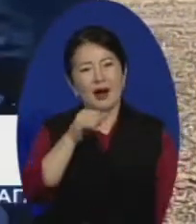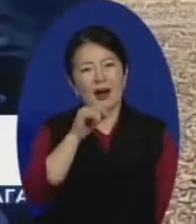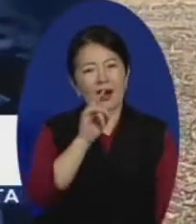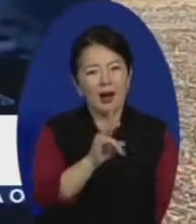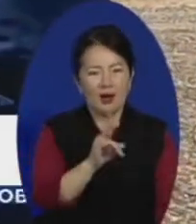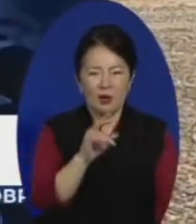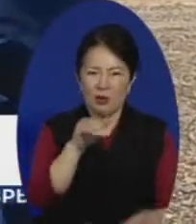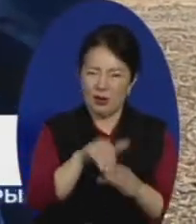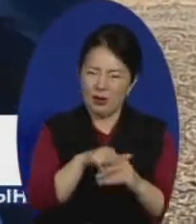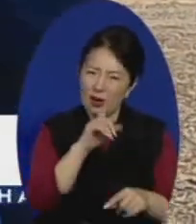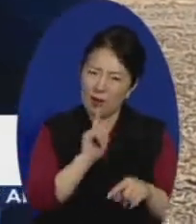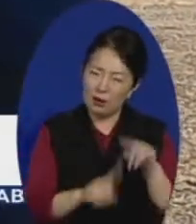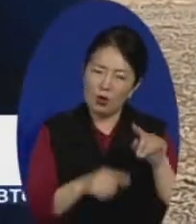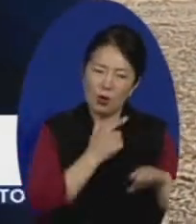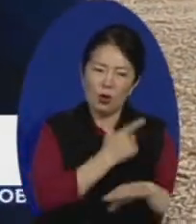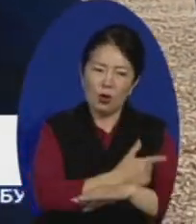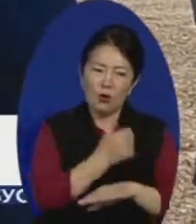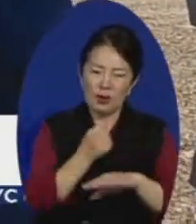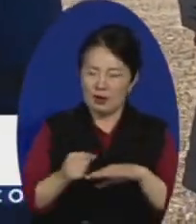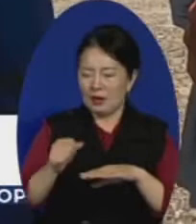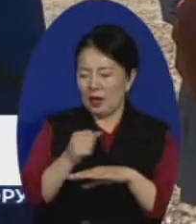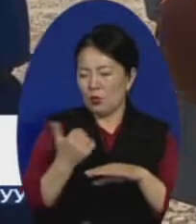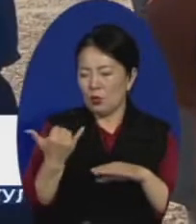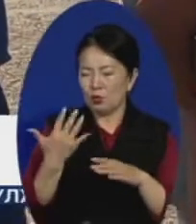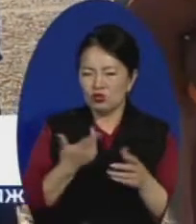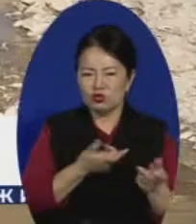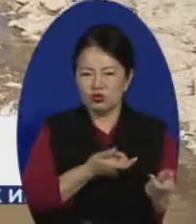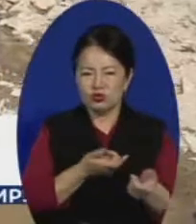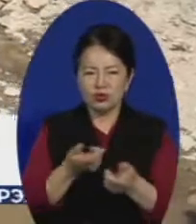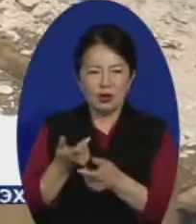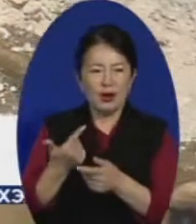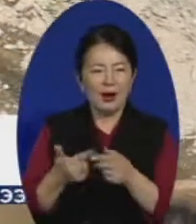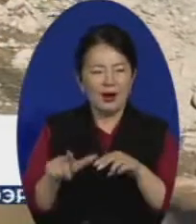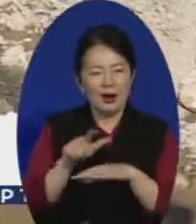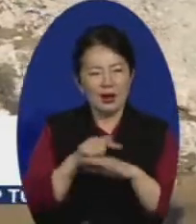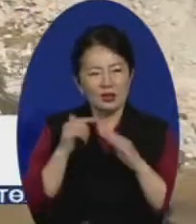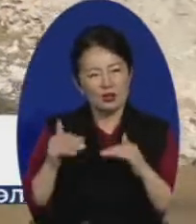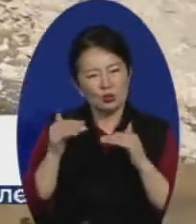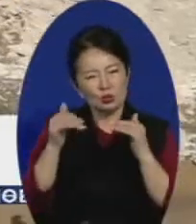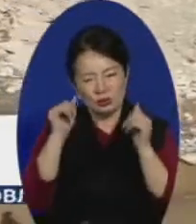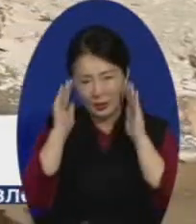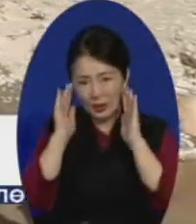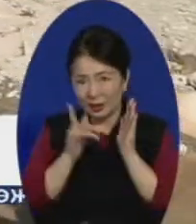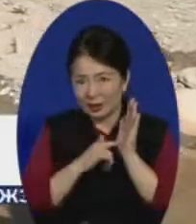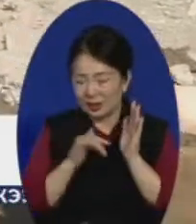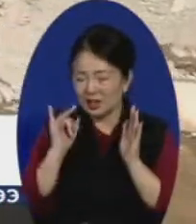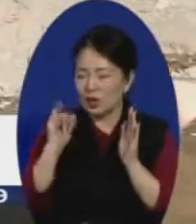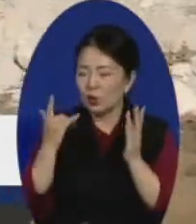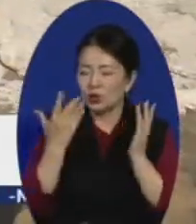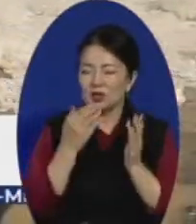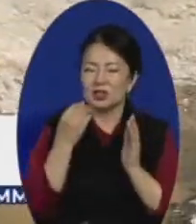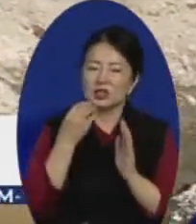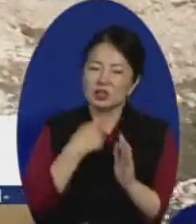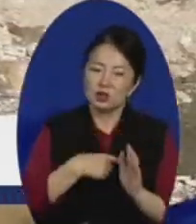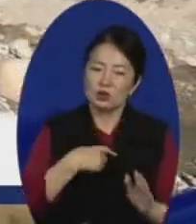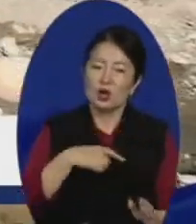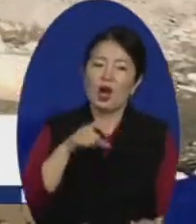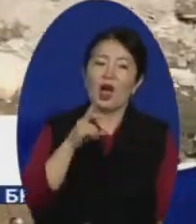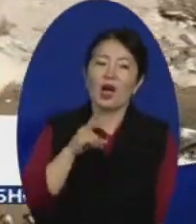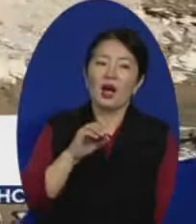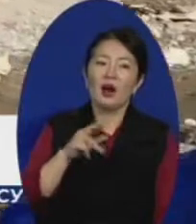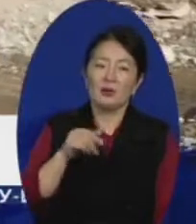зодонд өртөмтгий Голтой аймгийн хувь Усалгаатай газар тариалан хөгжүүлэхэд төлхөө анхаарах хэрэгтэйг улсын хурлын гишүүн энэ хамтлан